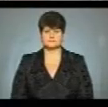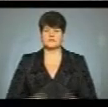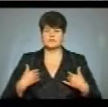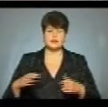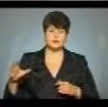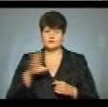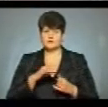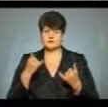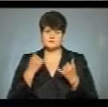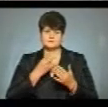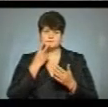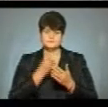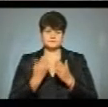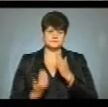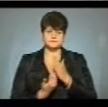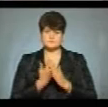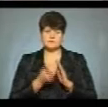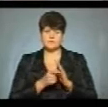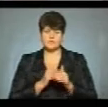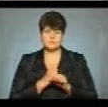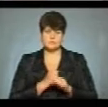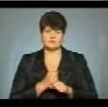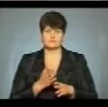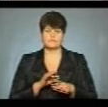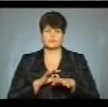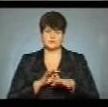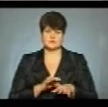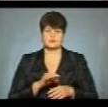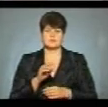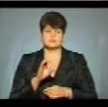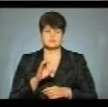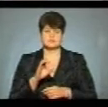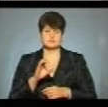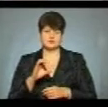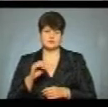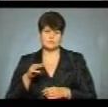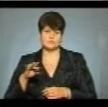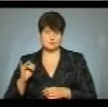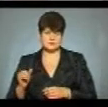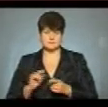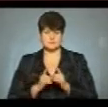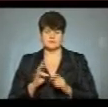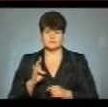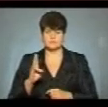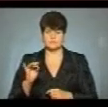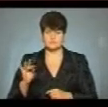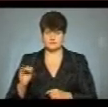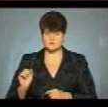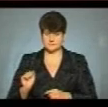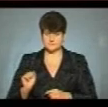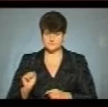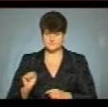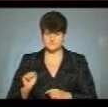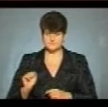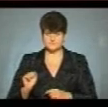Вітаю усіх, хто зараз з нами. Ви дивитеся новини. В студії працюємо я, ведуча Соломія Струс, сурдопереклад Надія Куцовська. І далі коротко